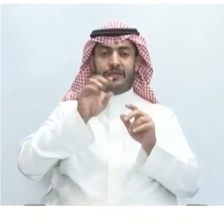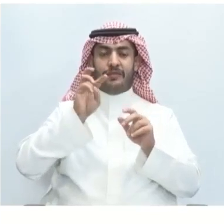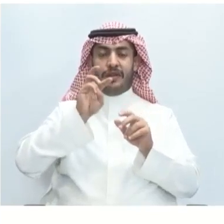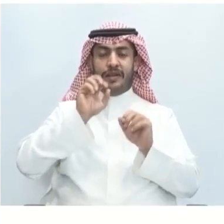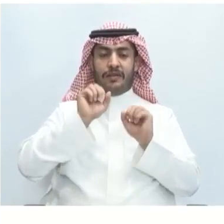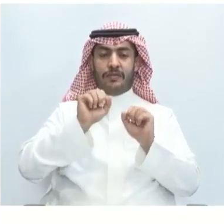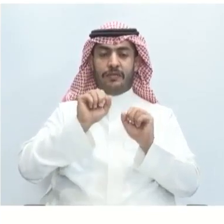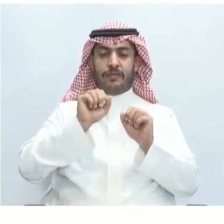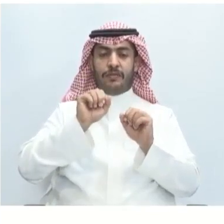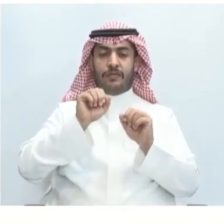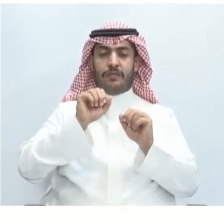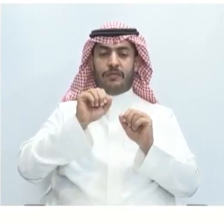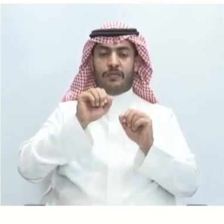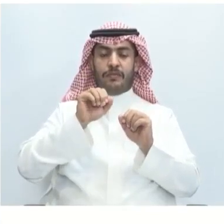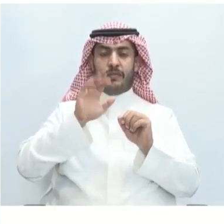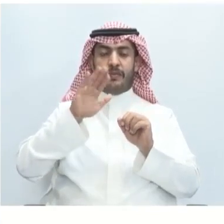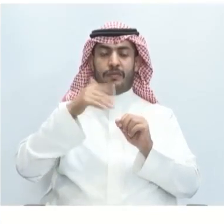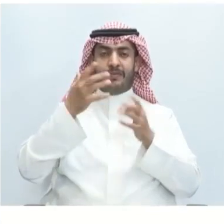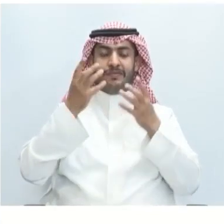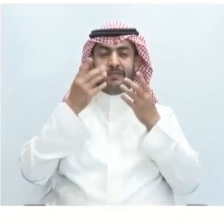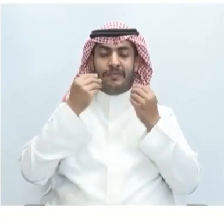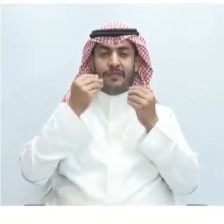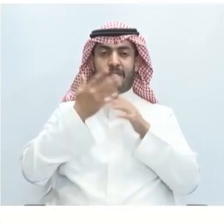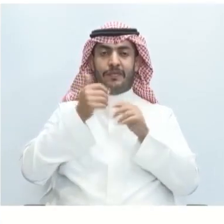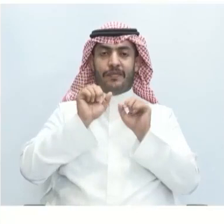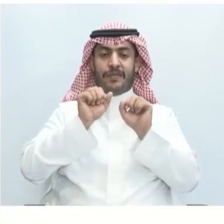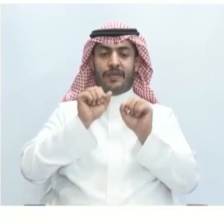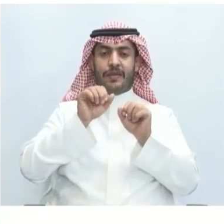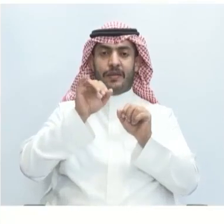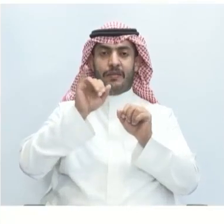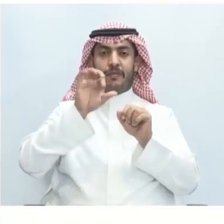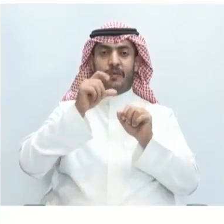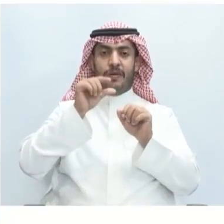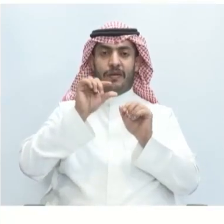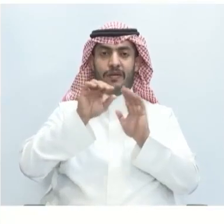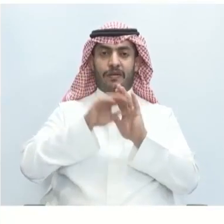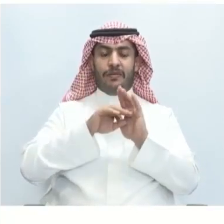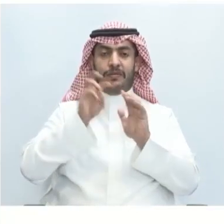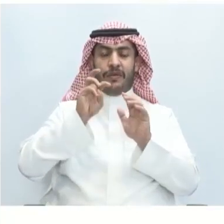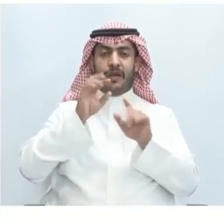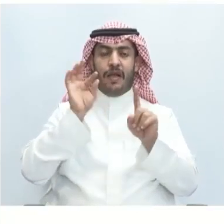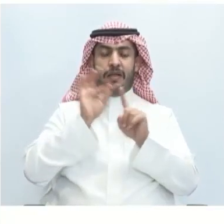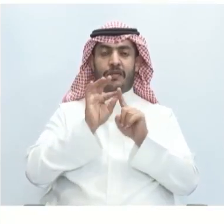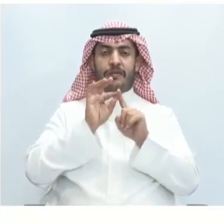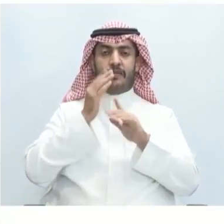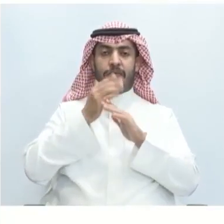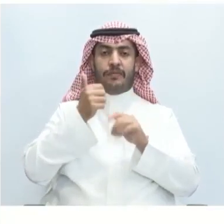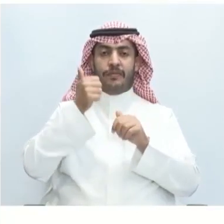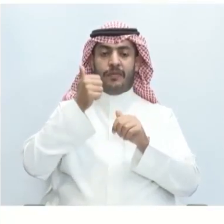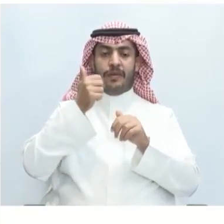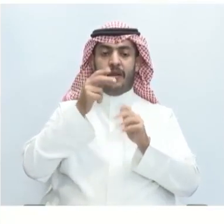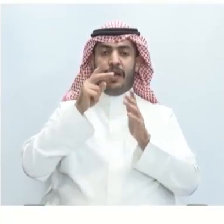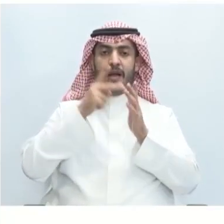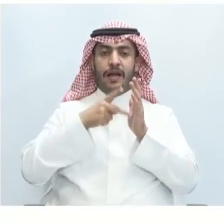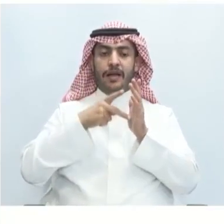الطيران وبالتاكيد سنتعلم كيف نخصص الموارد ونفهم غايات الشركه واهدافها لكي نتخذ اي